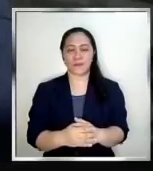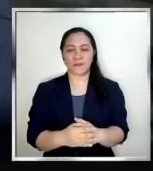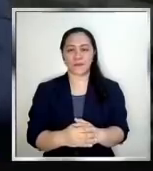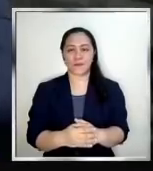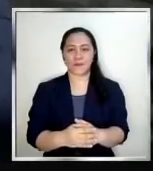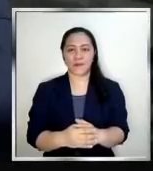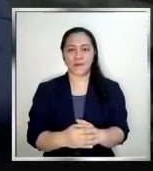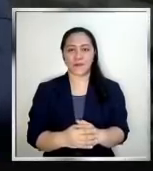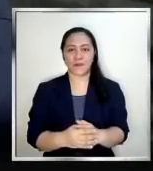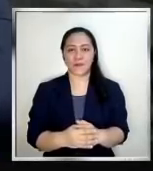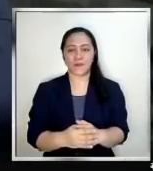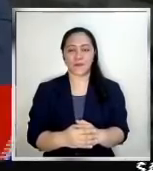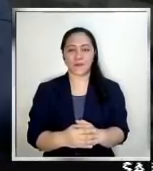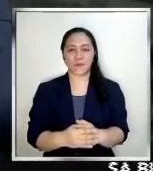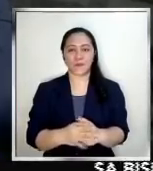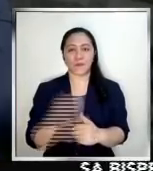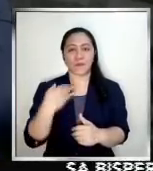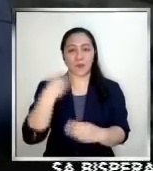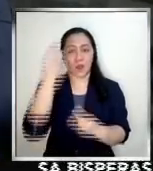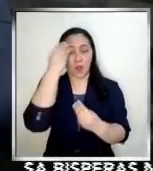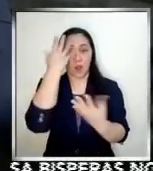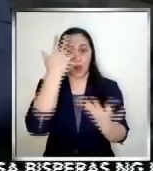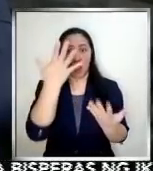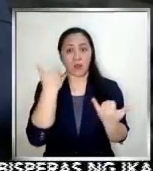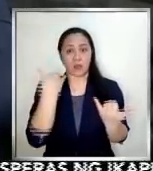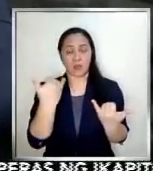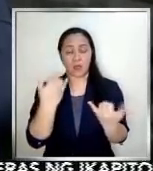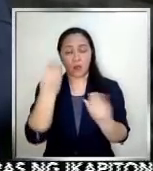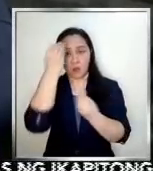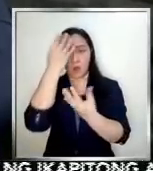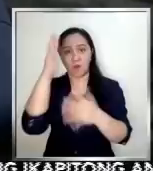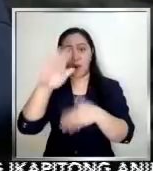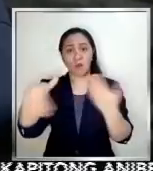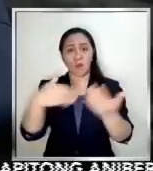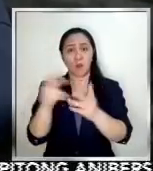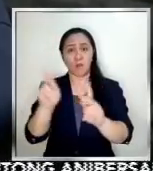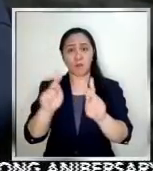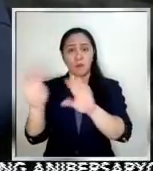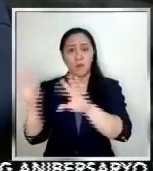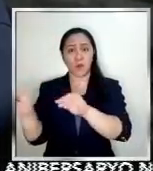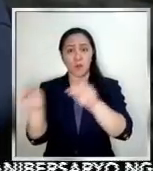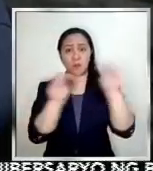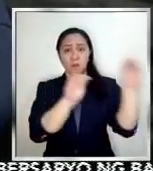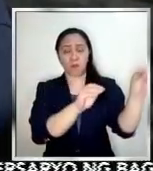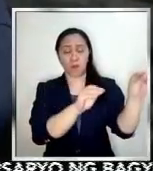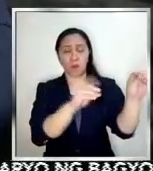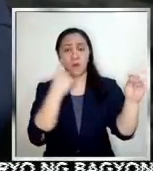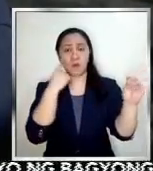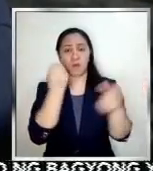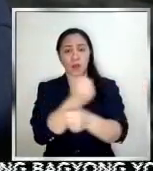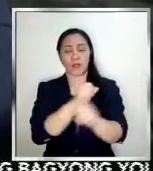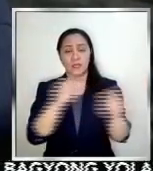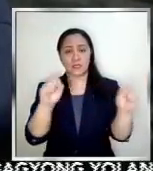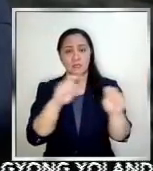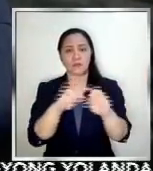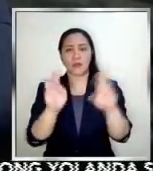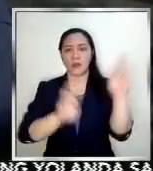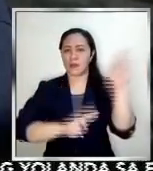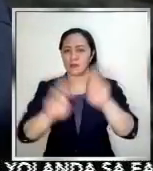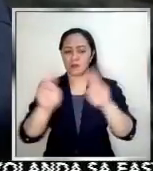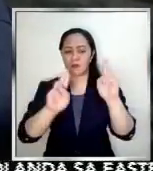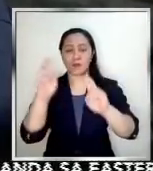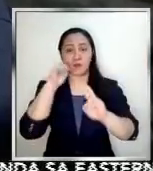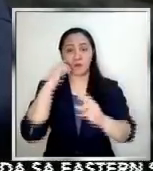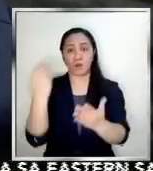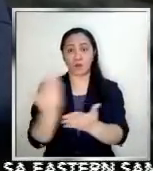Iba, nag-preemptive evacuation na nga sa ilang barangay sa dalawang bayan dito sa Albay bilang paghahanda sa dalang ulan ng